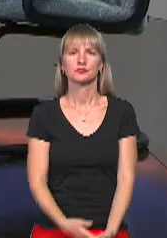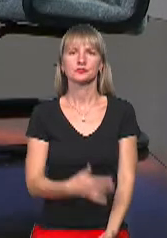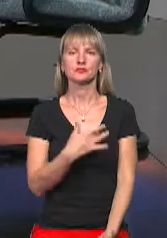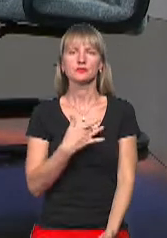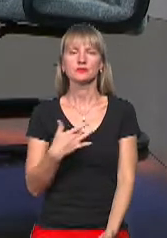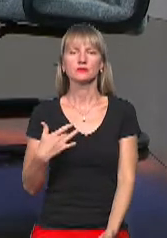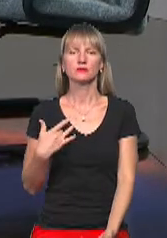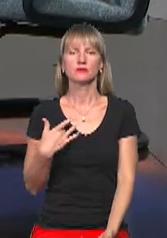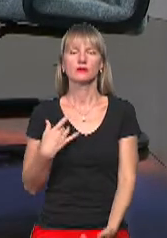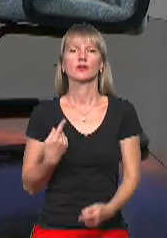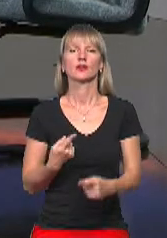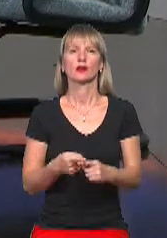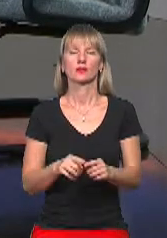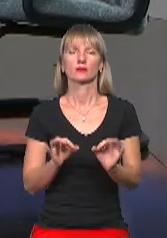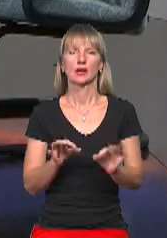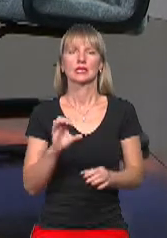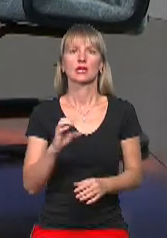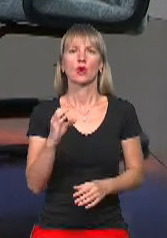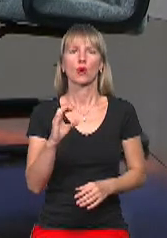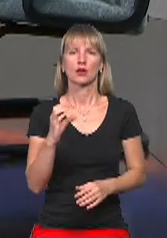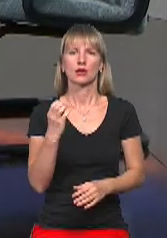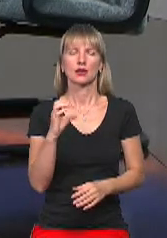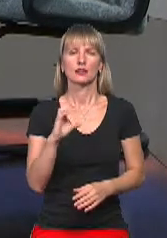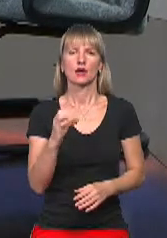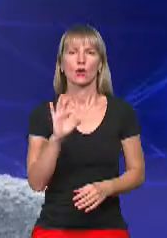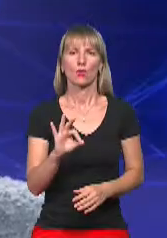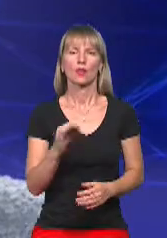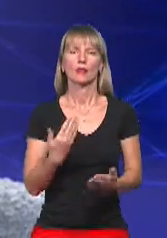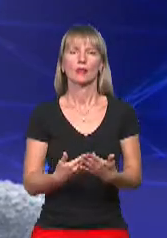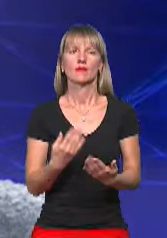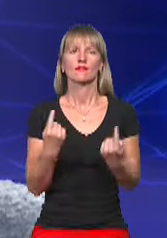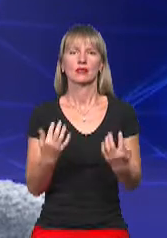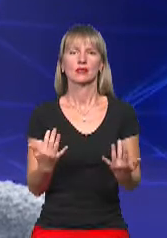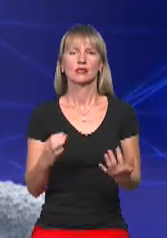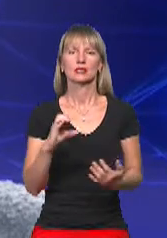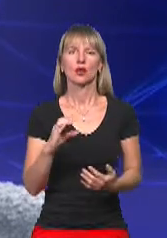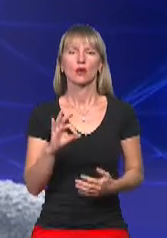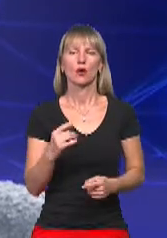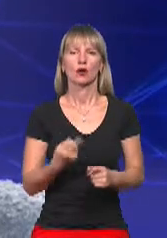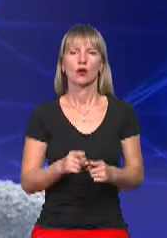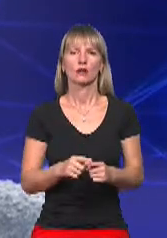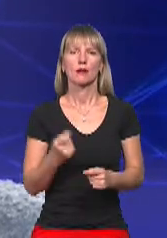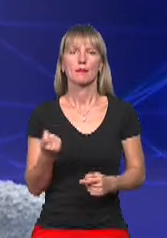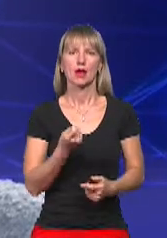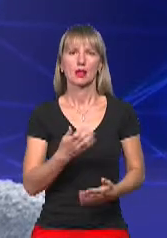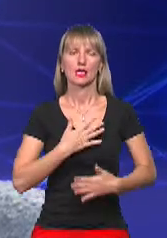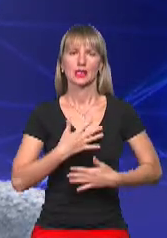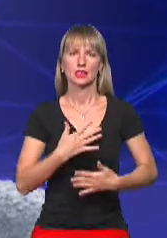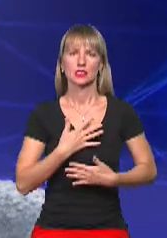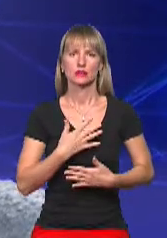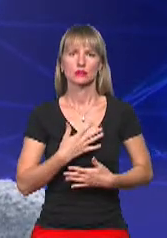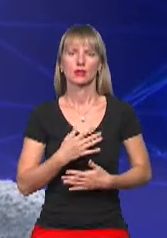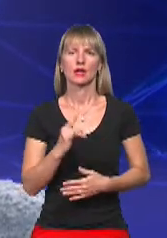пил, само собою, ЦО, наприклад, якщо велика кількість ЦО, це явно мало кисню.